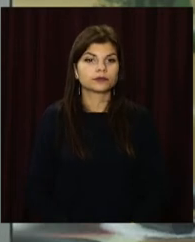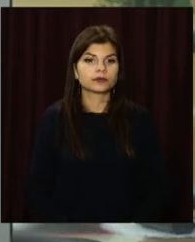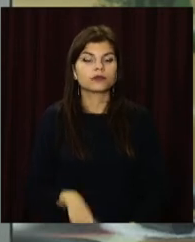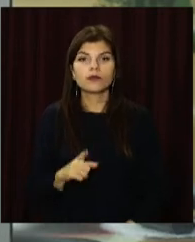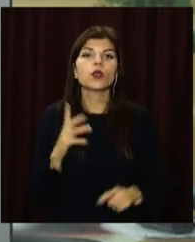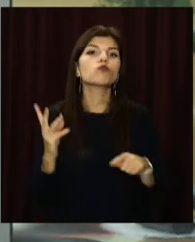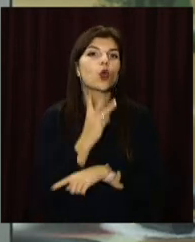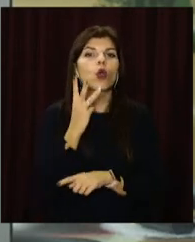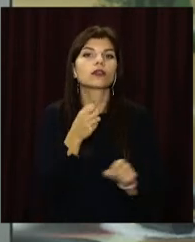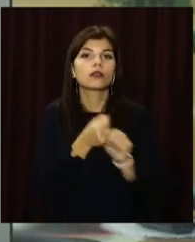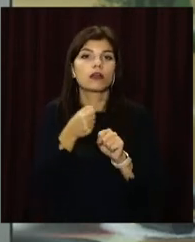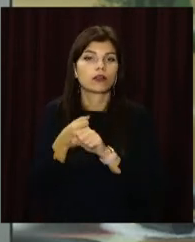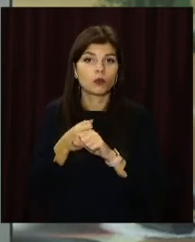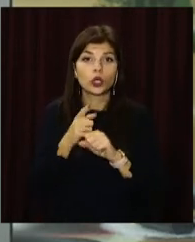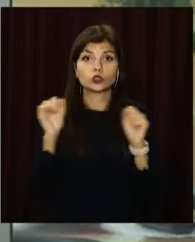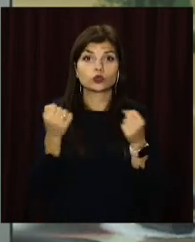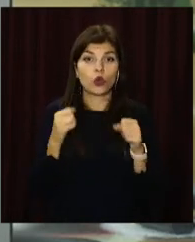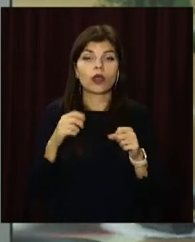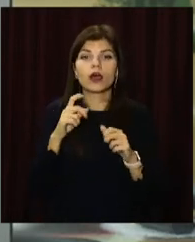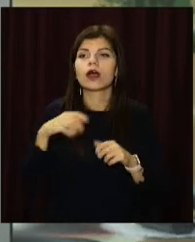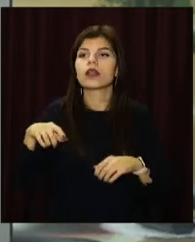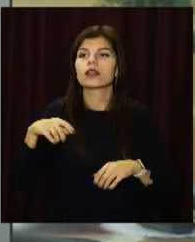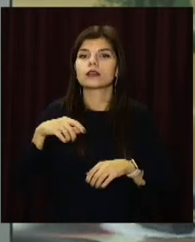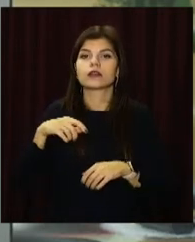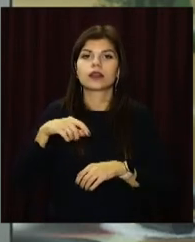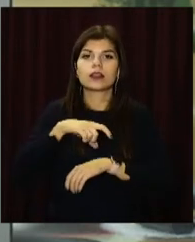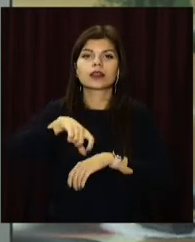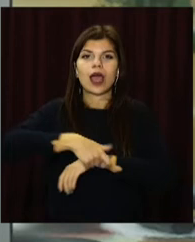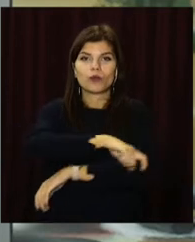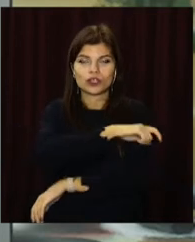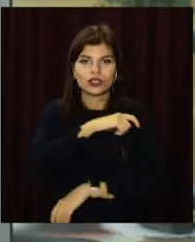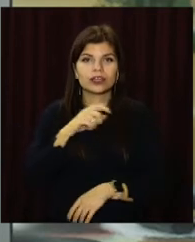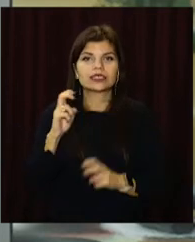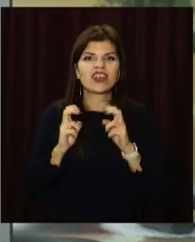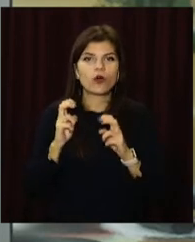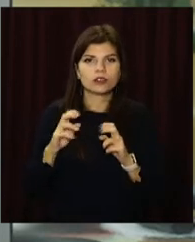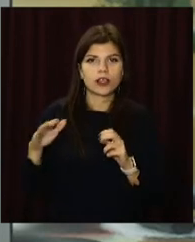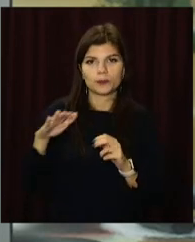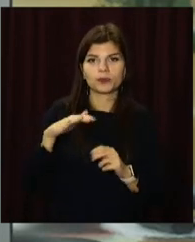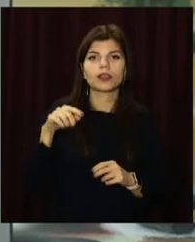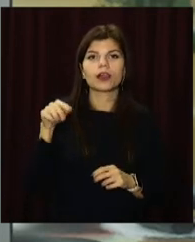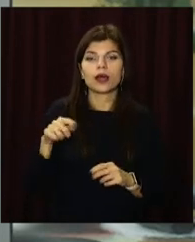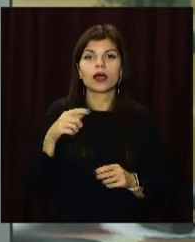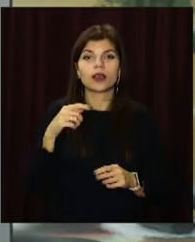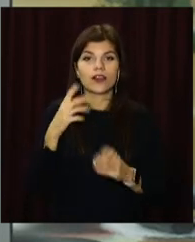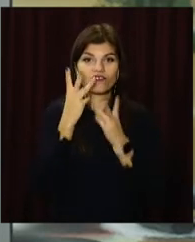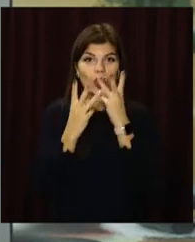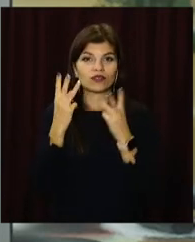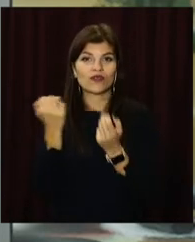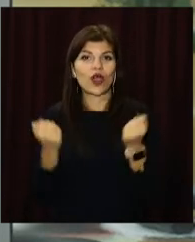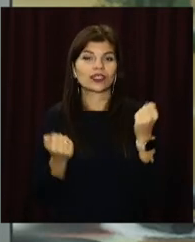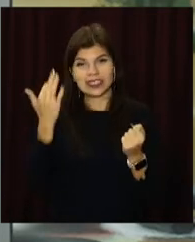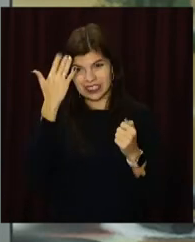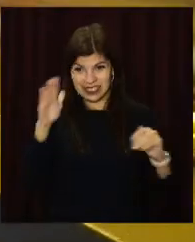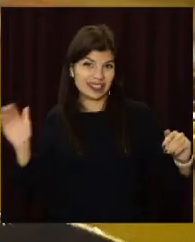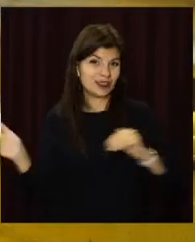Потрійне ДТП за участю швидкої на набережні Заводській у Дніпрі. Водій Volkswagen захотів перетнути перехрестя на червоний. У цей